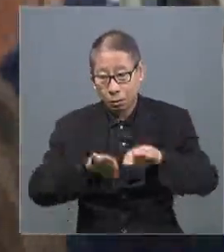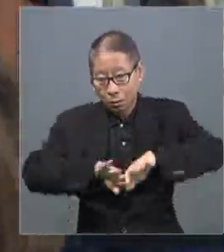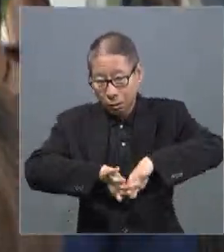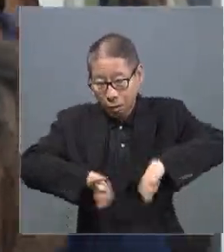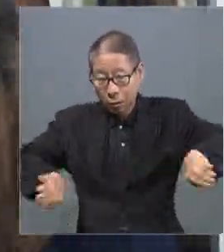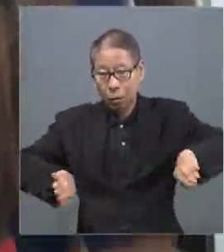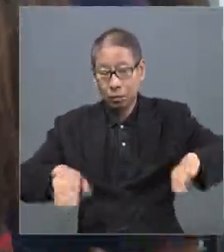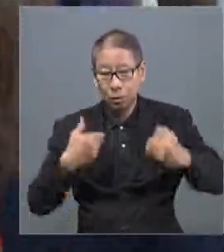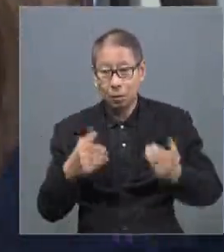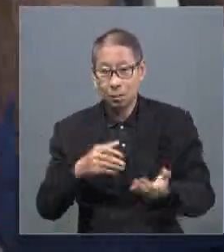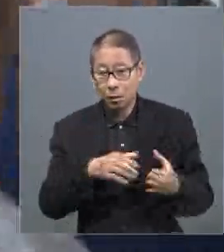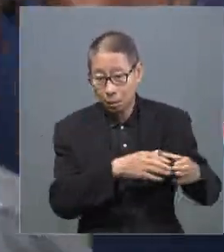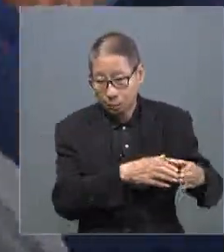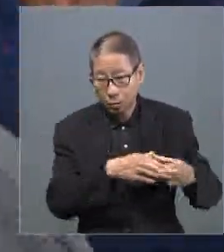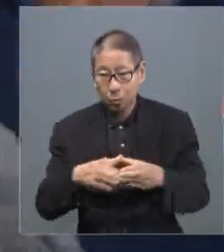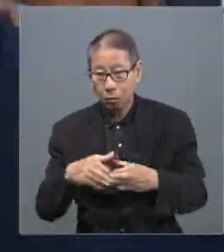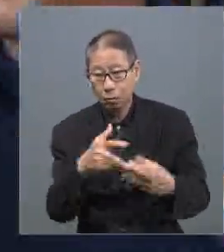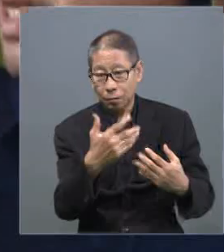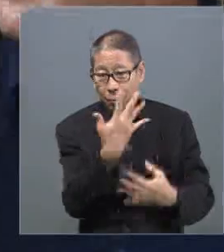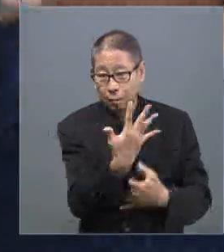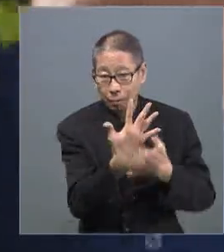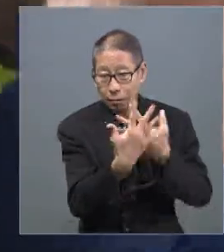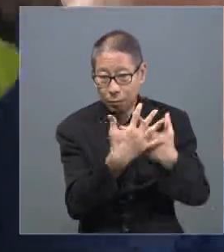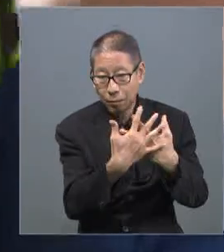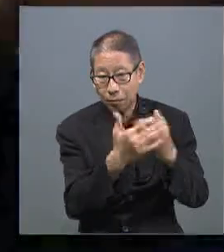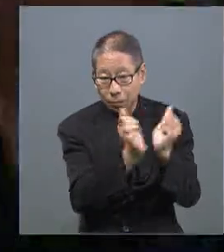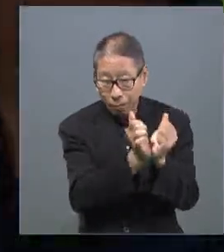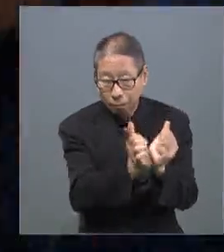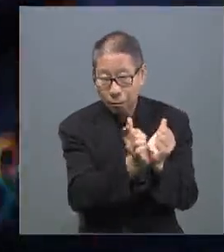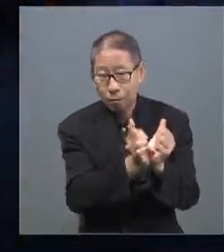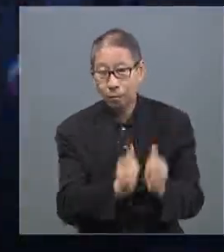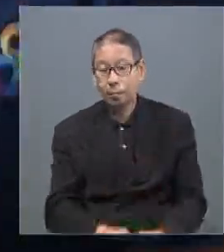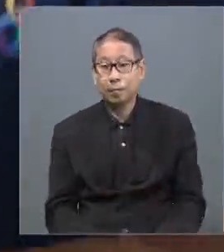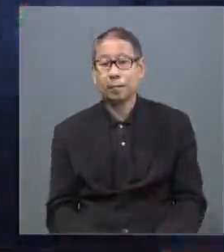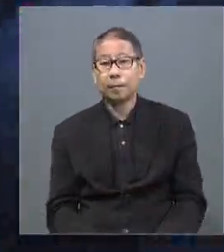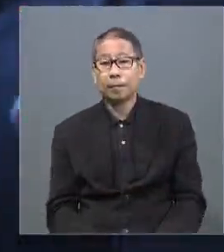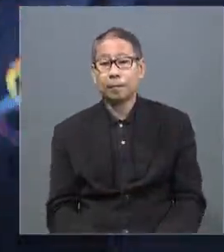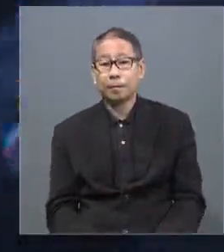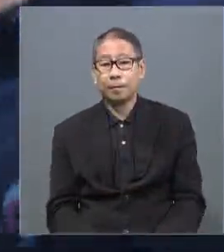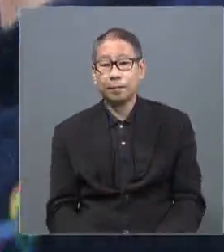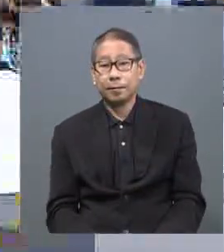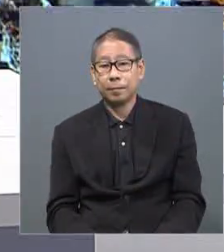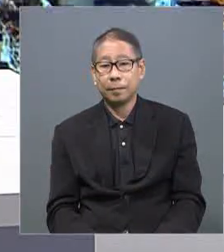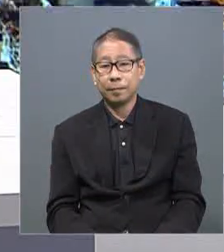เหตุการณ์แล้วพากลุ่มผู้ก่อเหตุไปควบคุมที่ห้องขังนั่นเองครับ